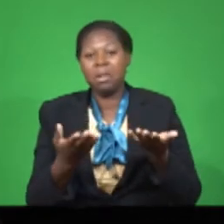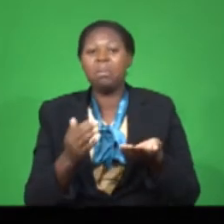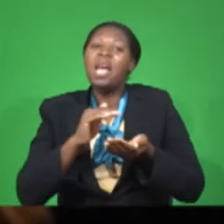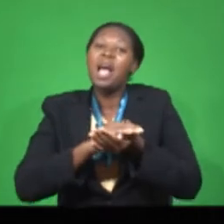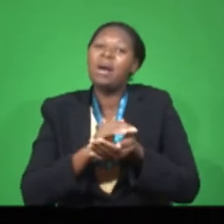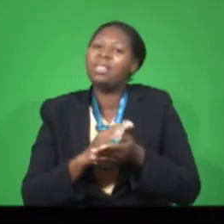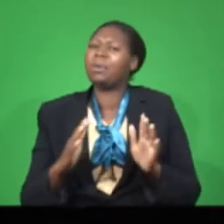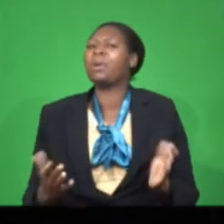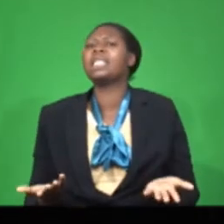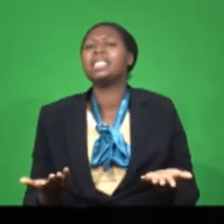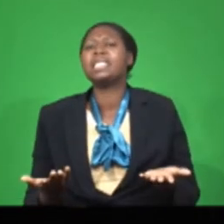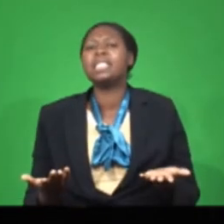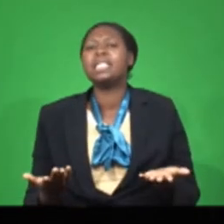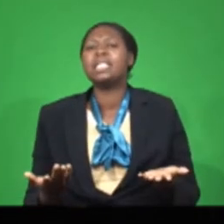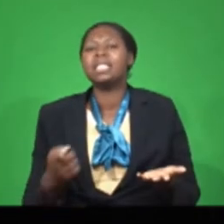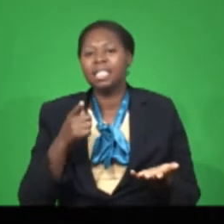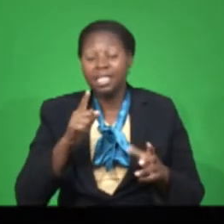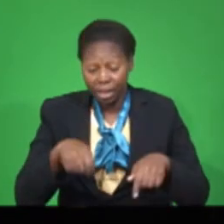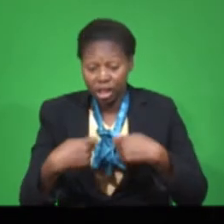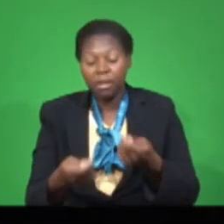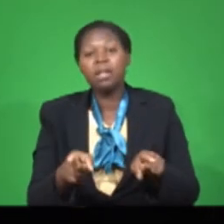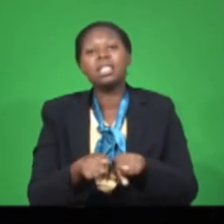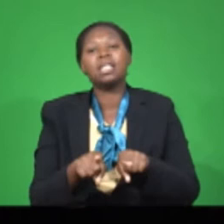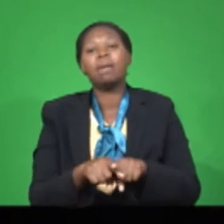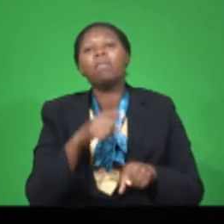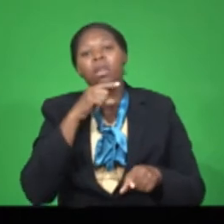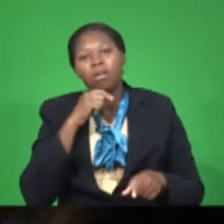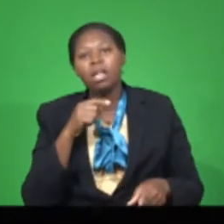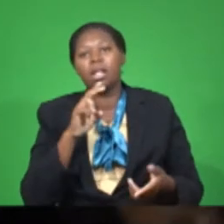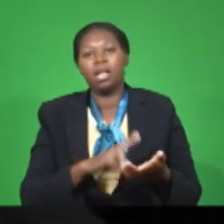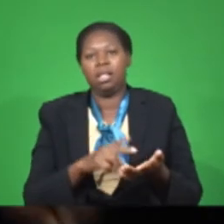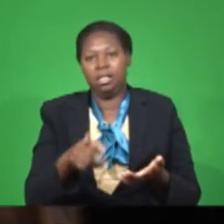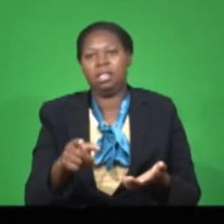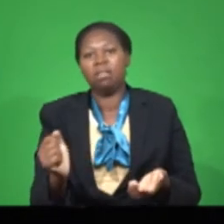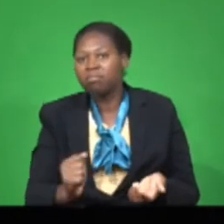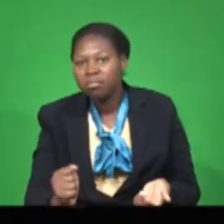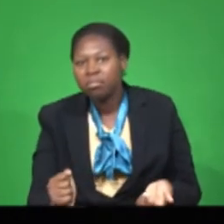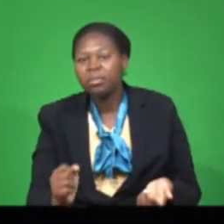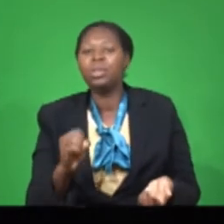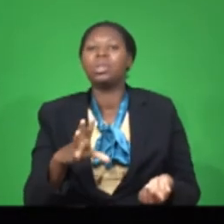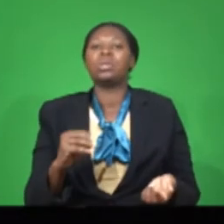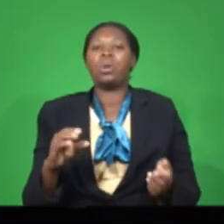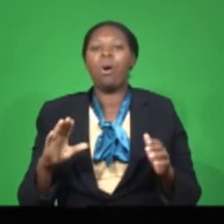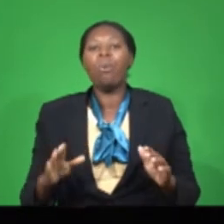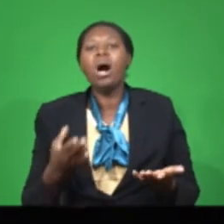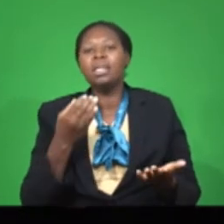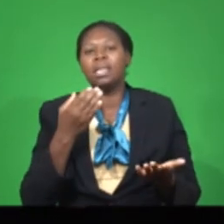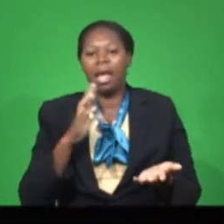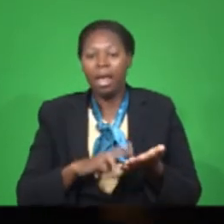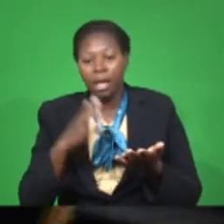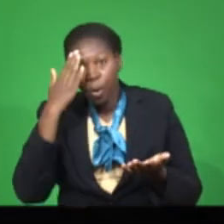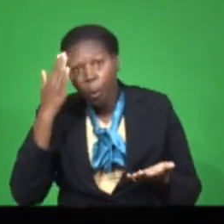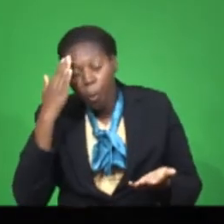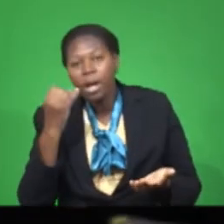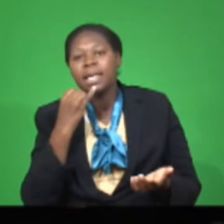Mutupo wasekuru ndiwo mutupo wababa. Kwana sekuru wako ndivapi? Ipapo ndo pari kunetsa manje. Asi uri